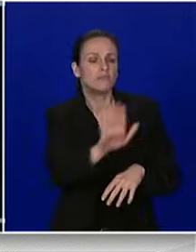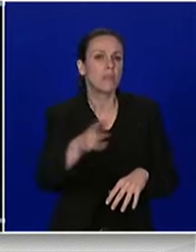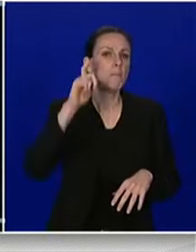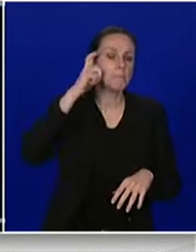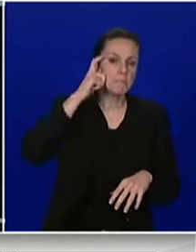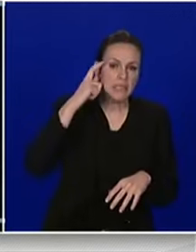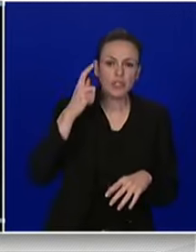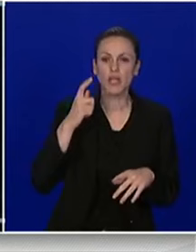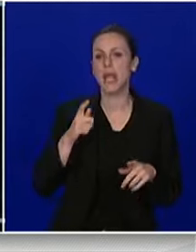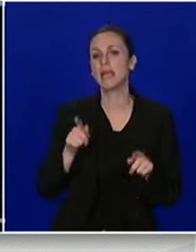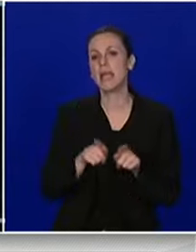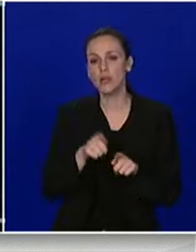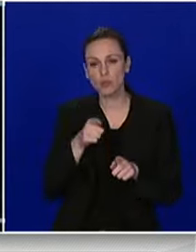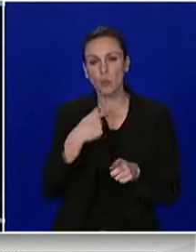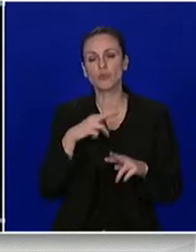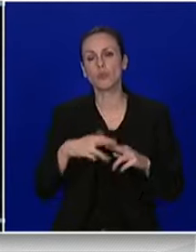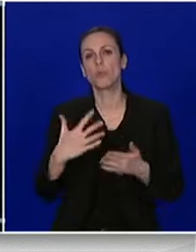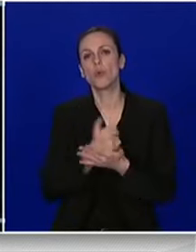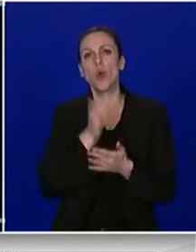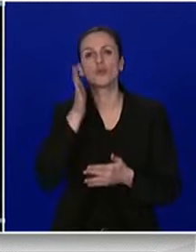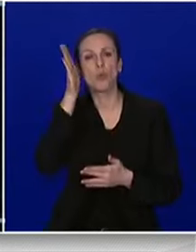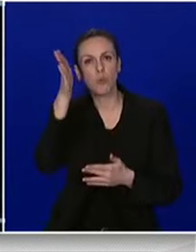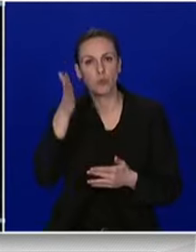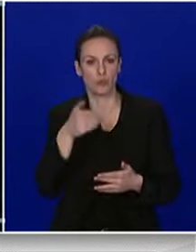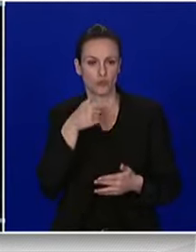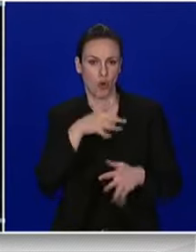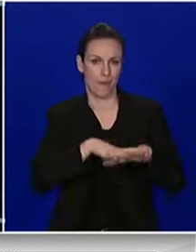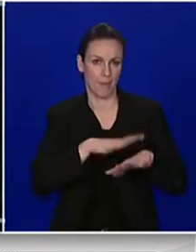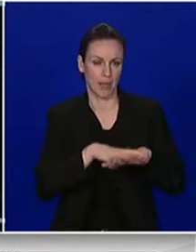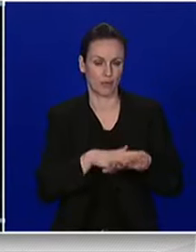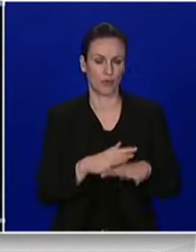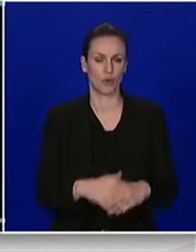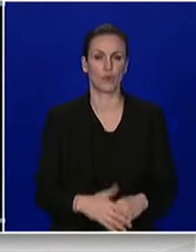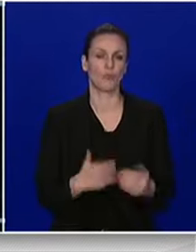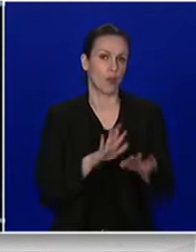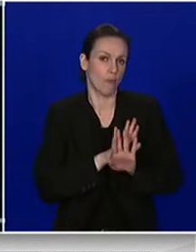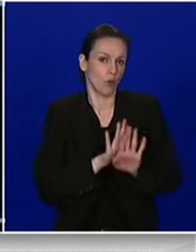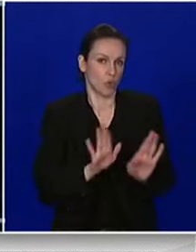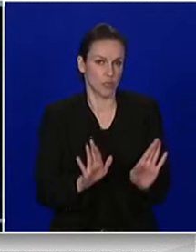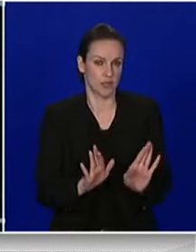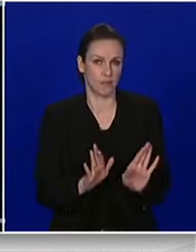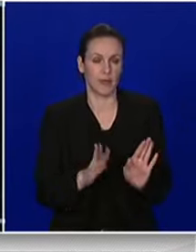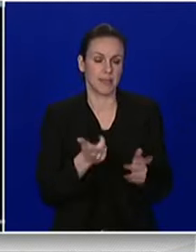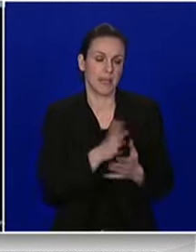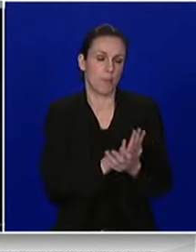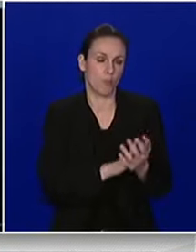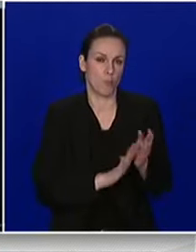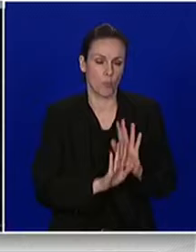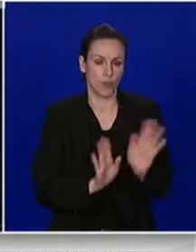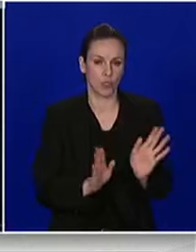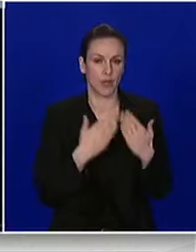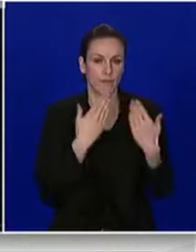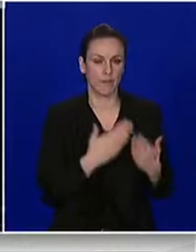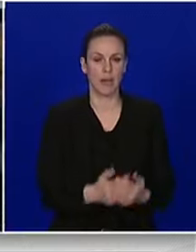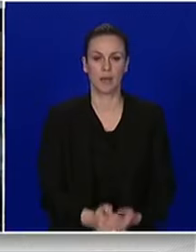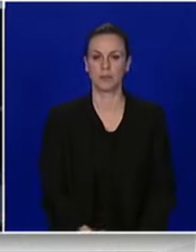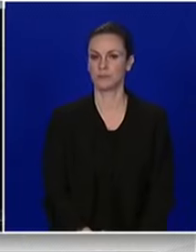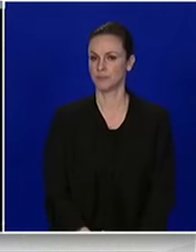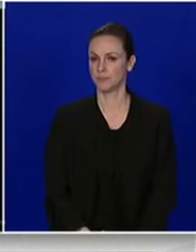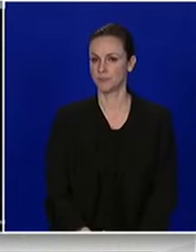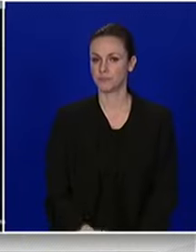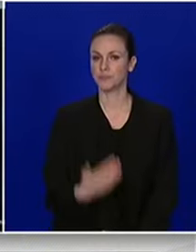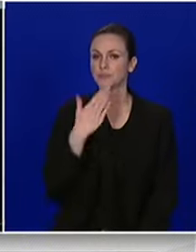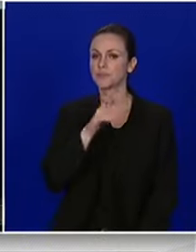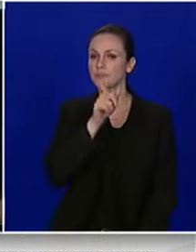će isto tako i koristiti u budućnosti ovu platformu. Evo toliko za početak. Hvala vam.